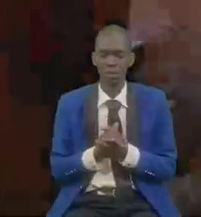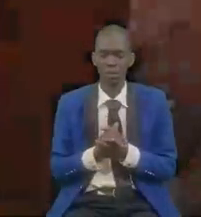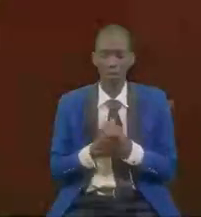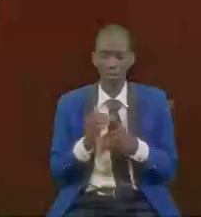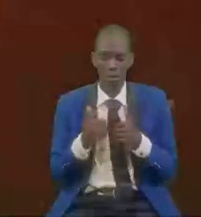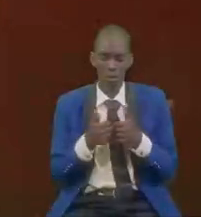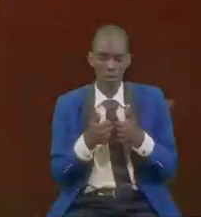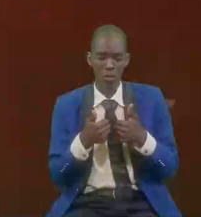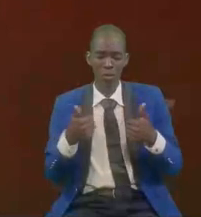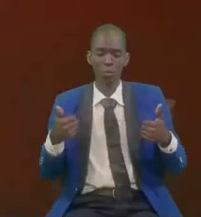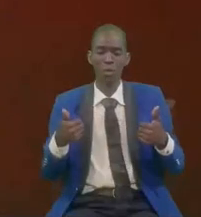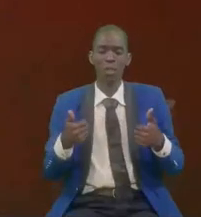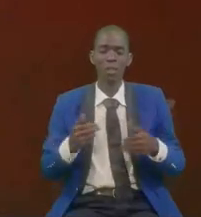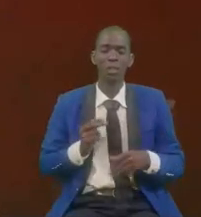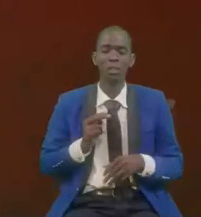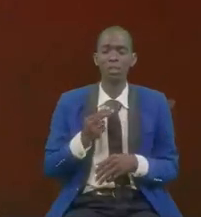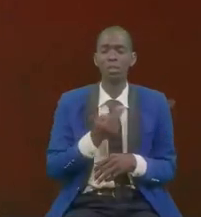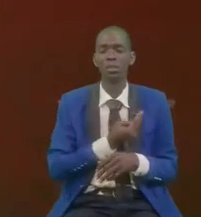Sépare-nous